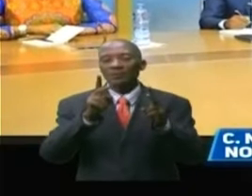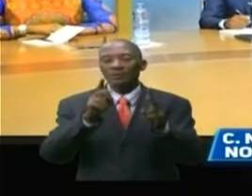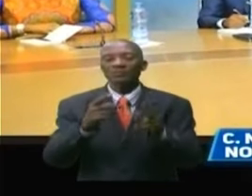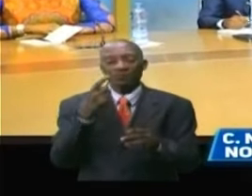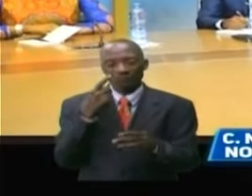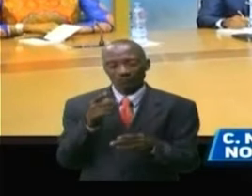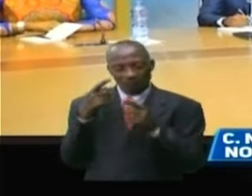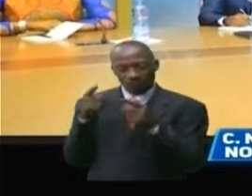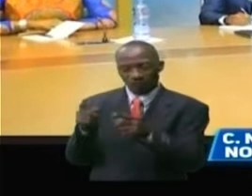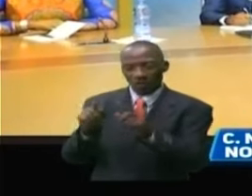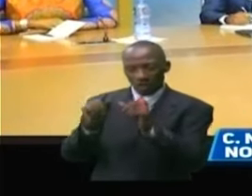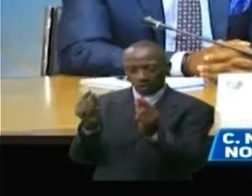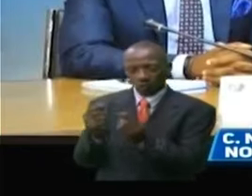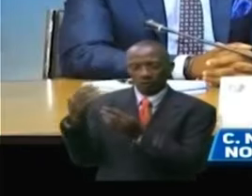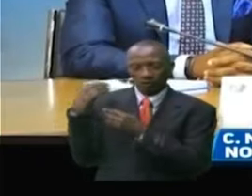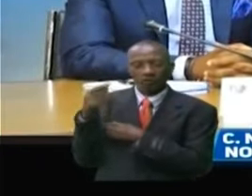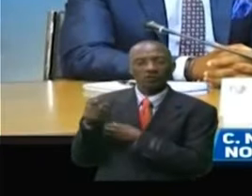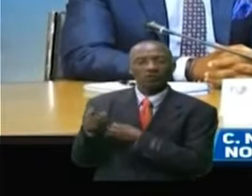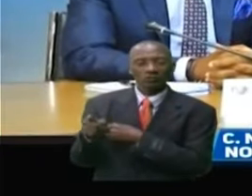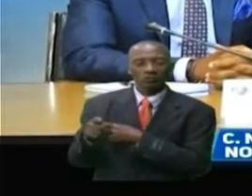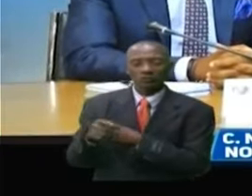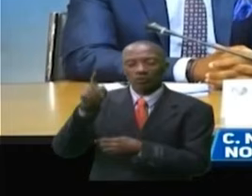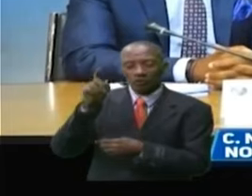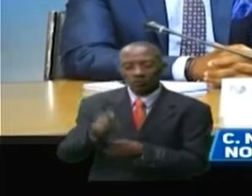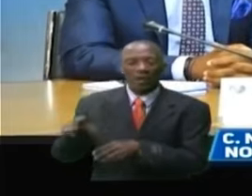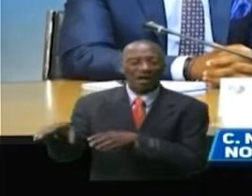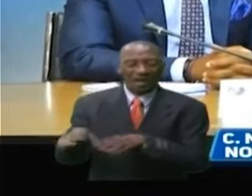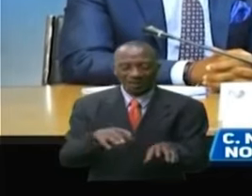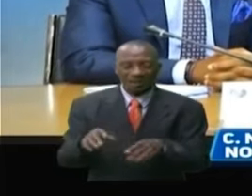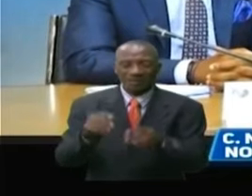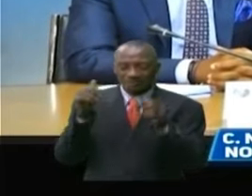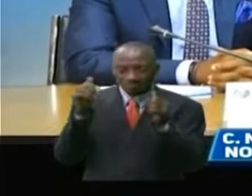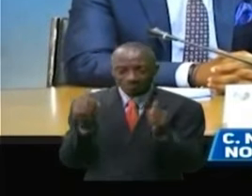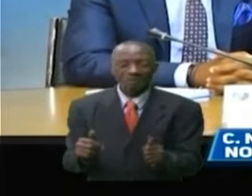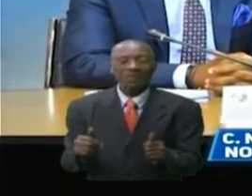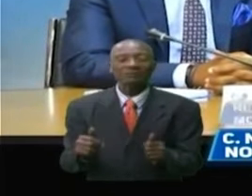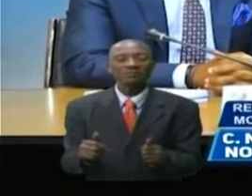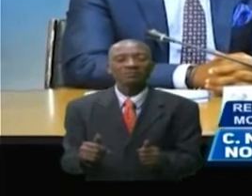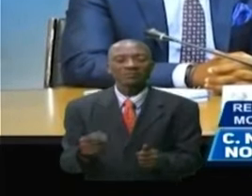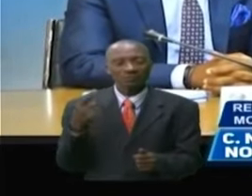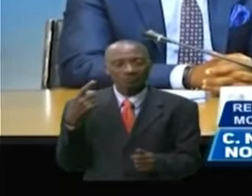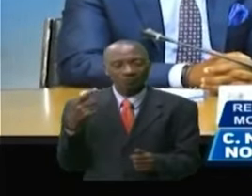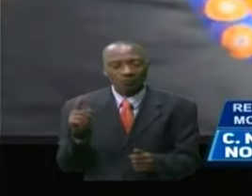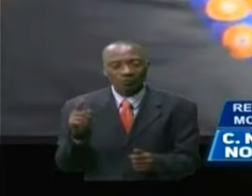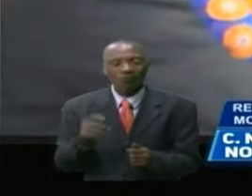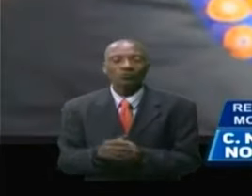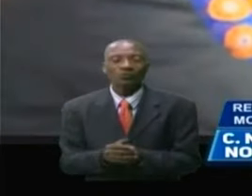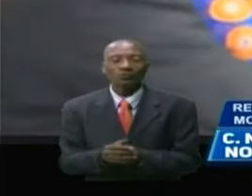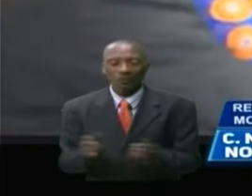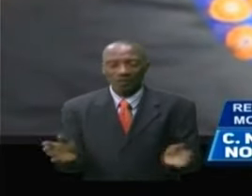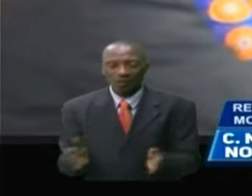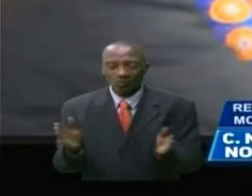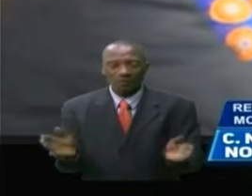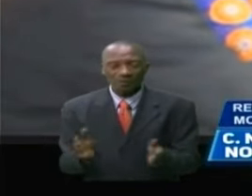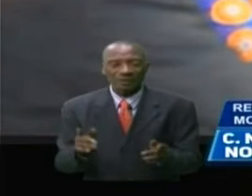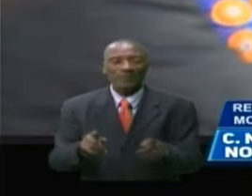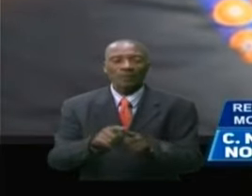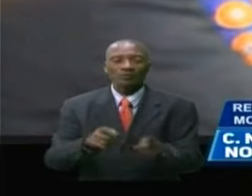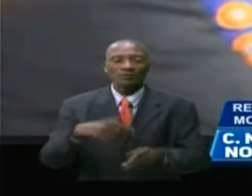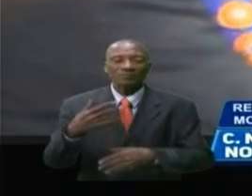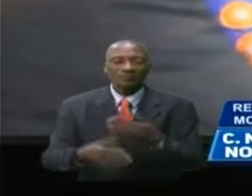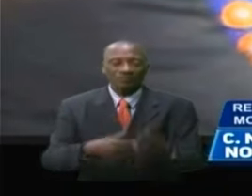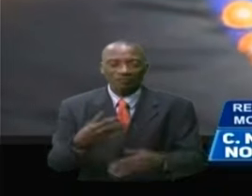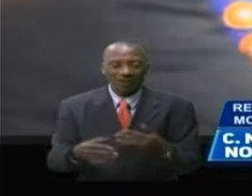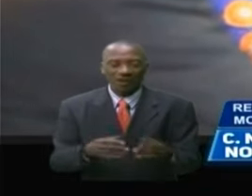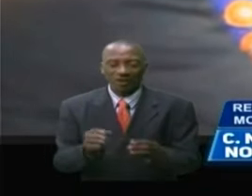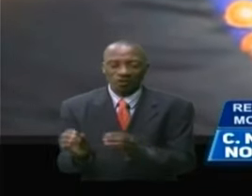conseils d'administration de l'ONEM agir ensemble pour l'emploi, afin de promouvoir l'emploi et réaliser au mieux